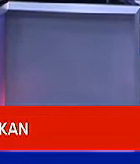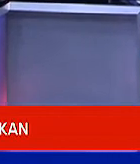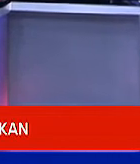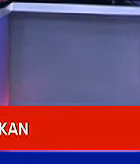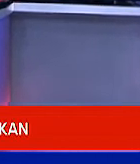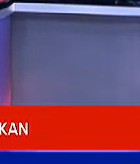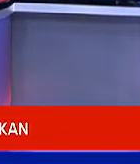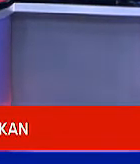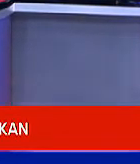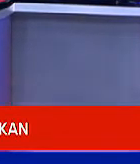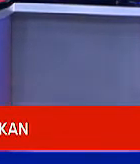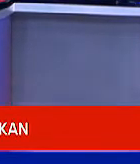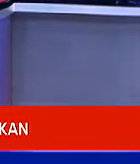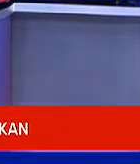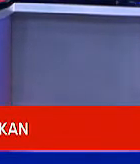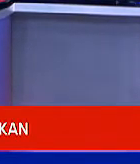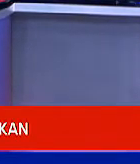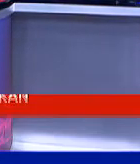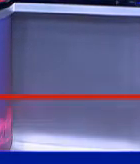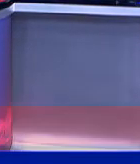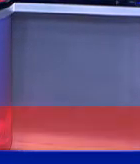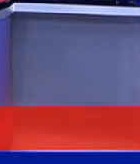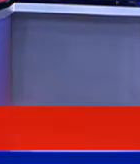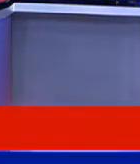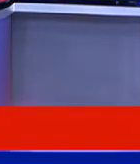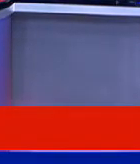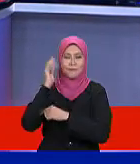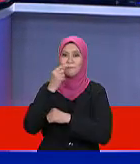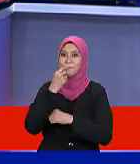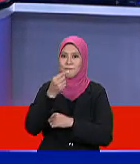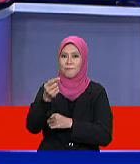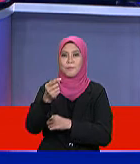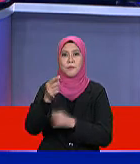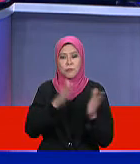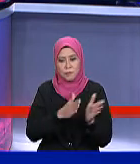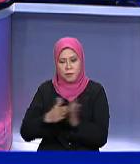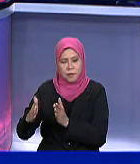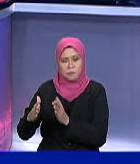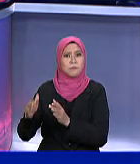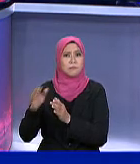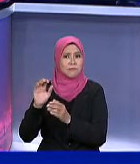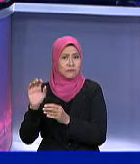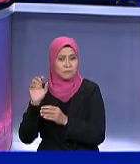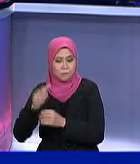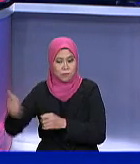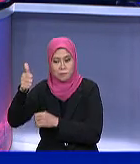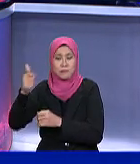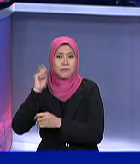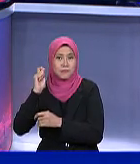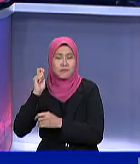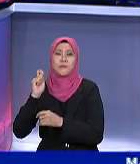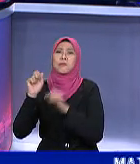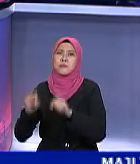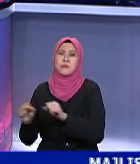wakaf di negara ini. Menurut Perdana Menteri Dato' Sri Ismail Sabri Yaakob, pelan itu selaras dengan hasrat menjadikan